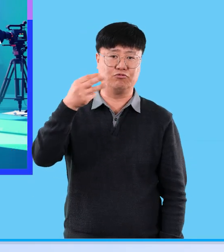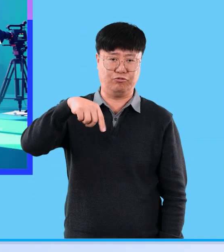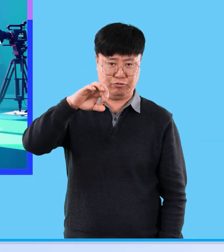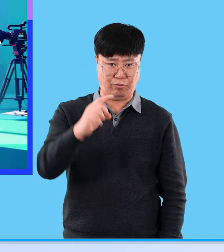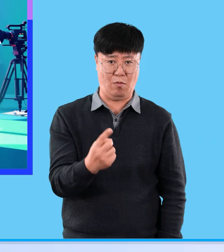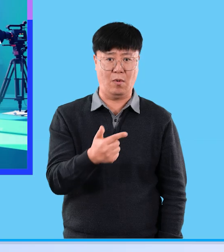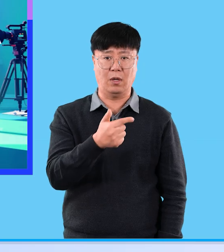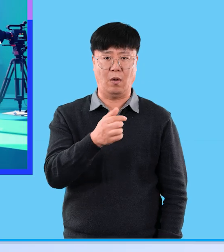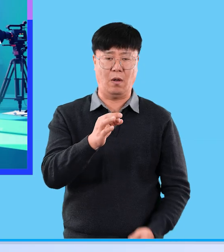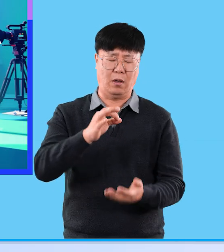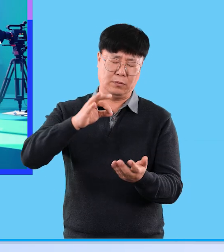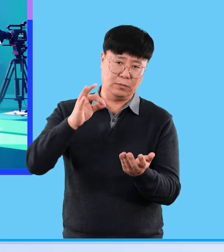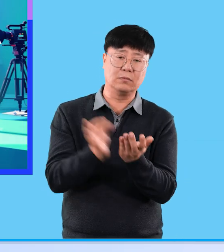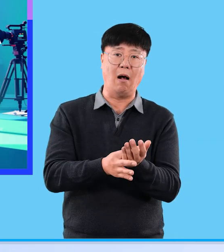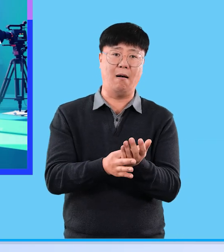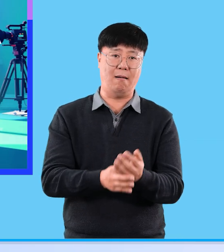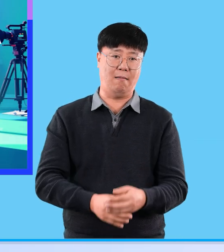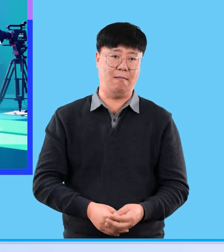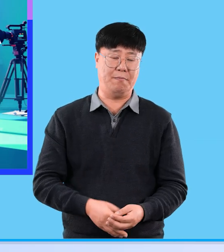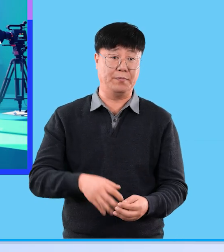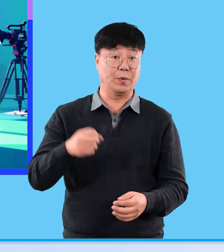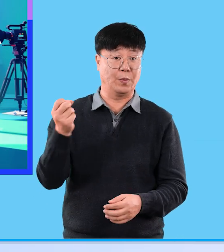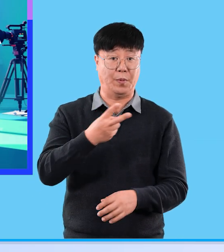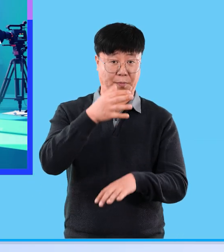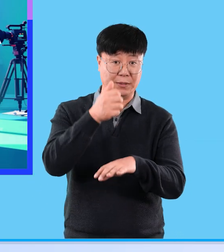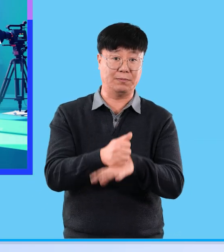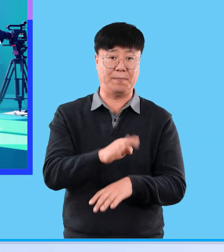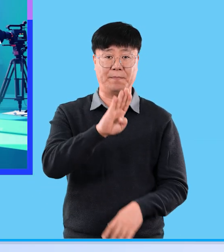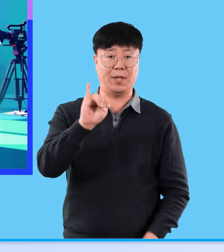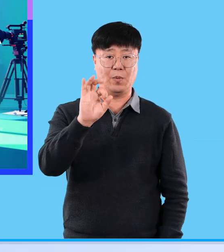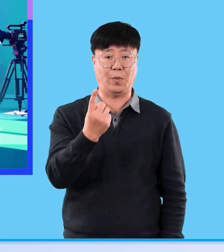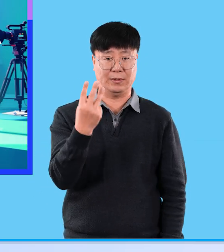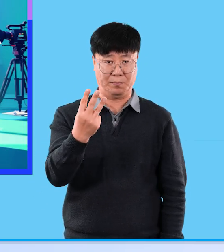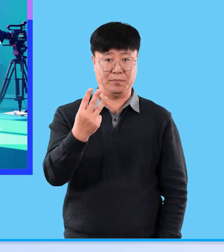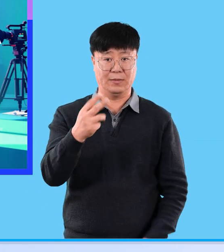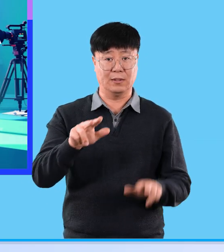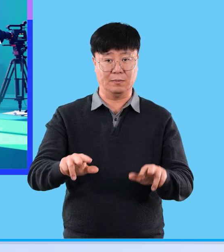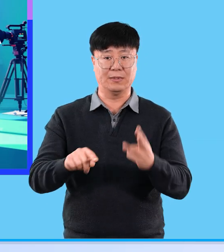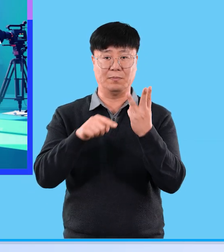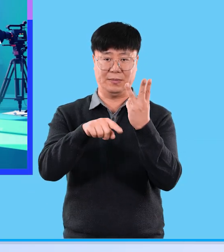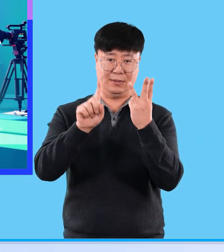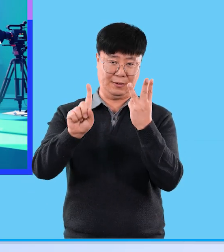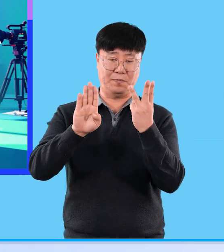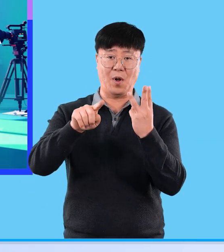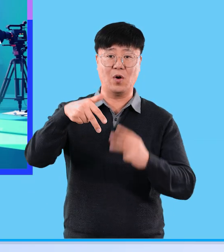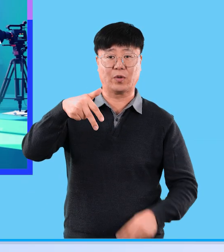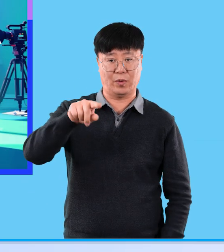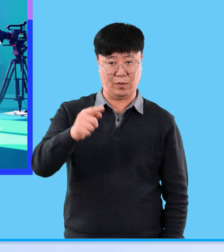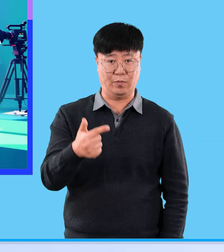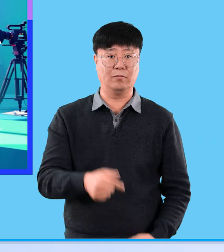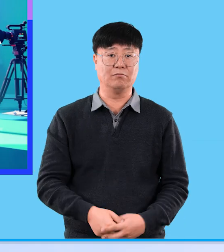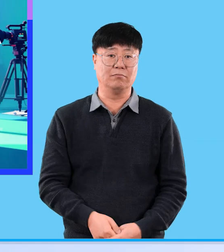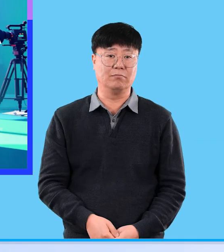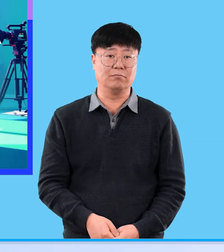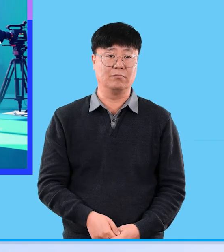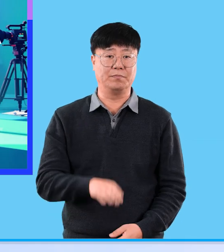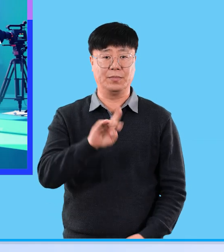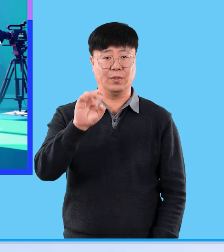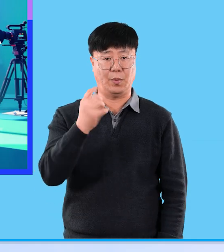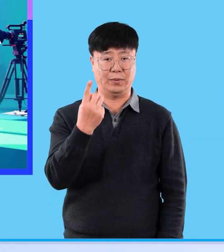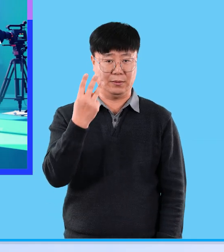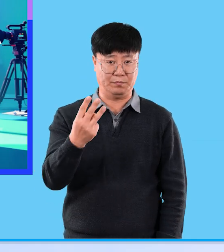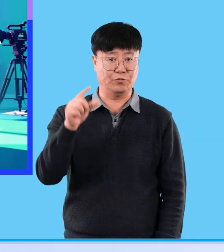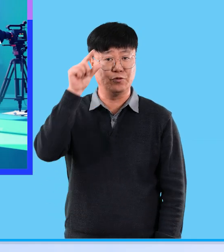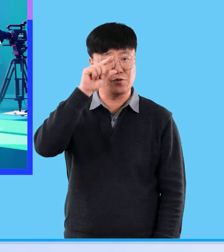아주 가격이 저렴합니다. 그리고 마지막으로 비오3 지금은 이제 3.1 버전이 나왔는데요. 비오3는